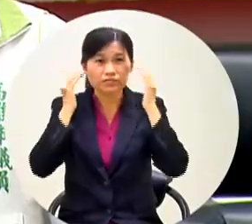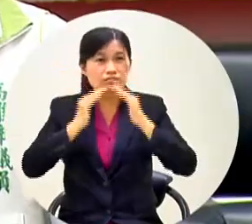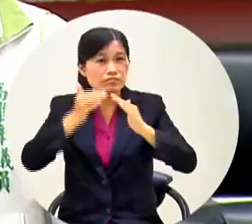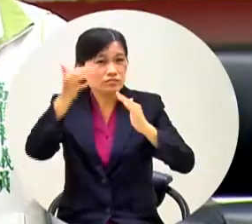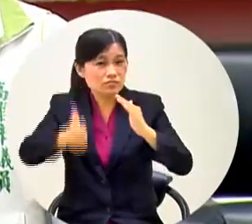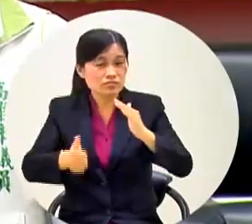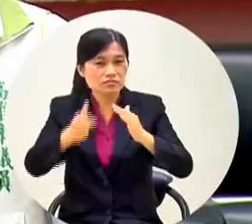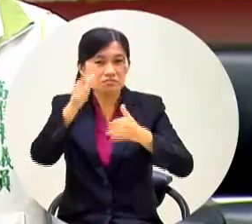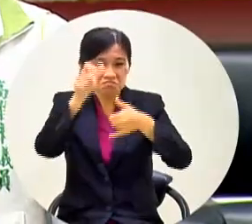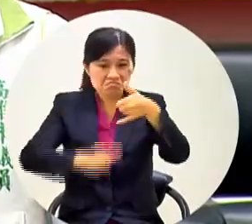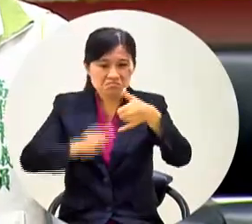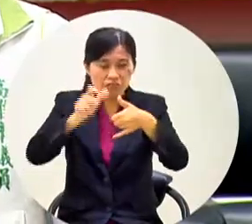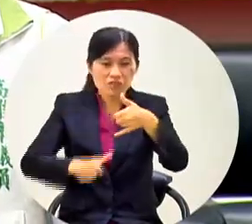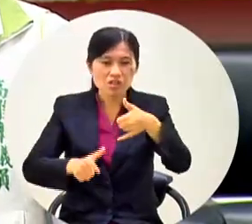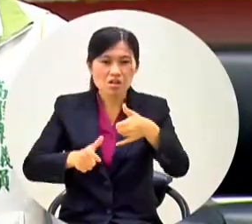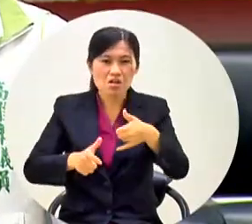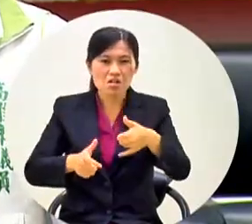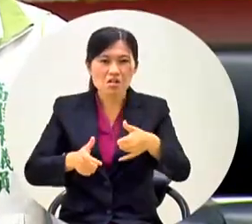高雄，